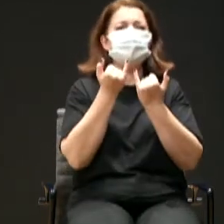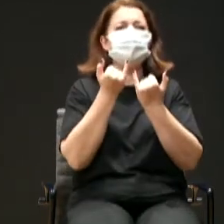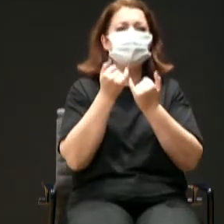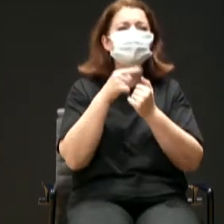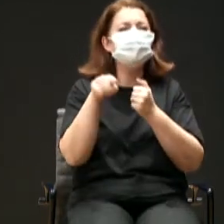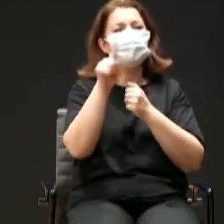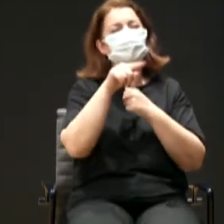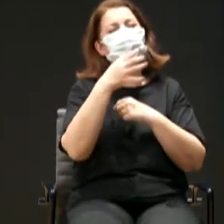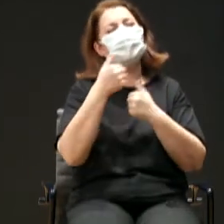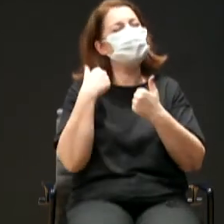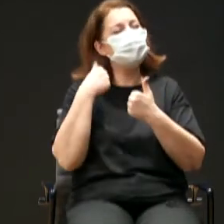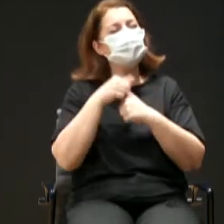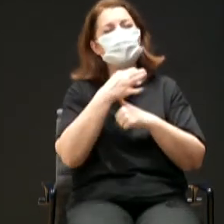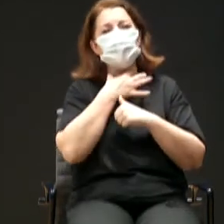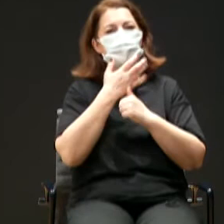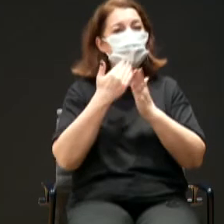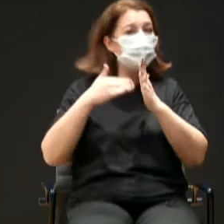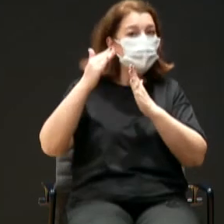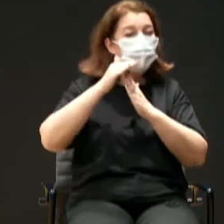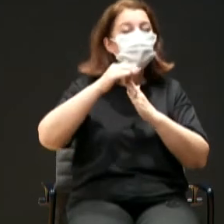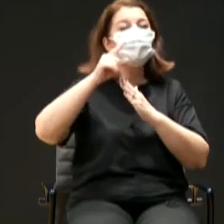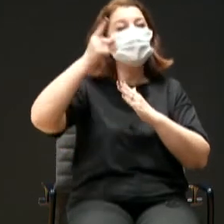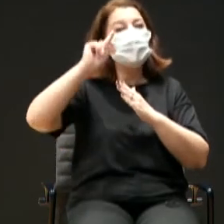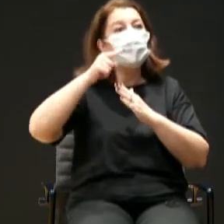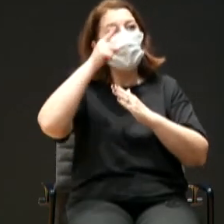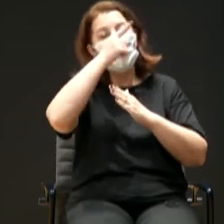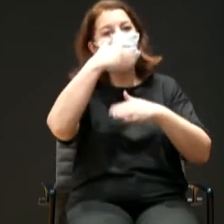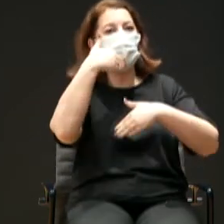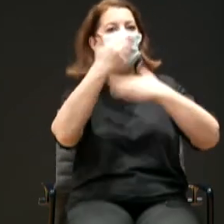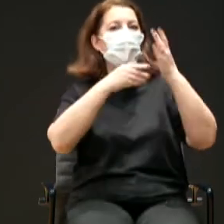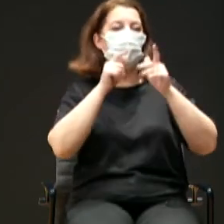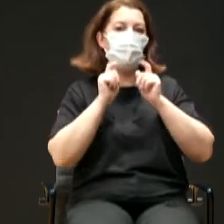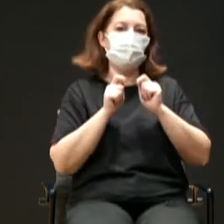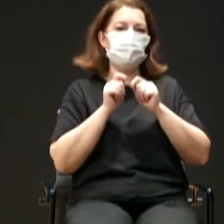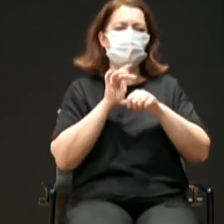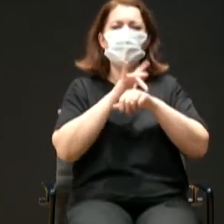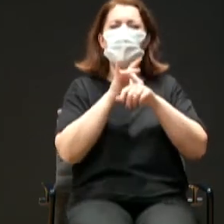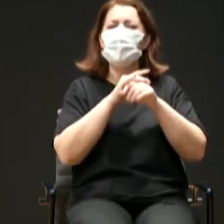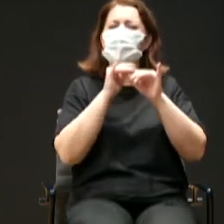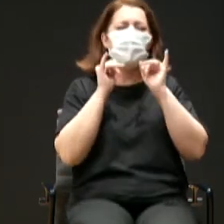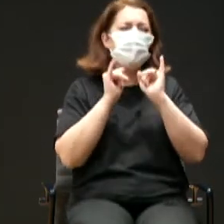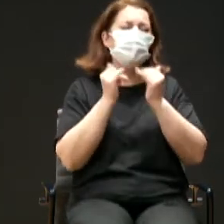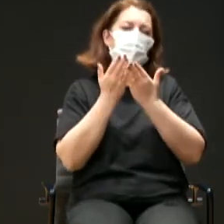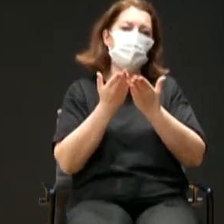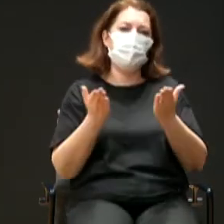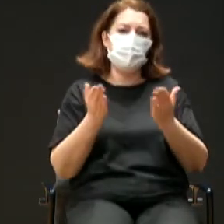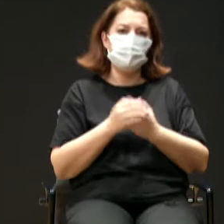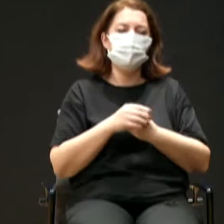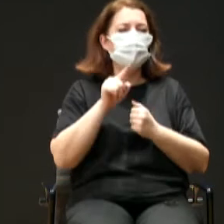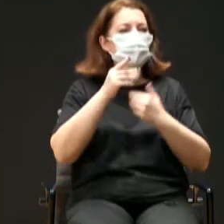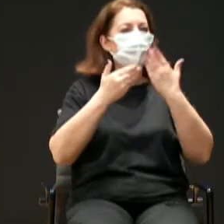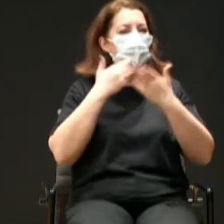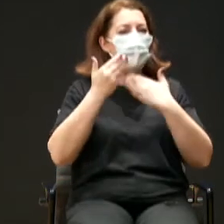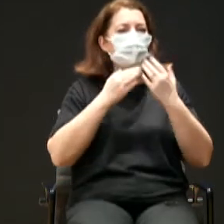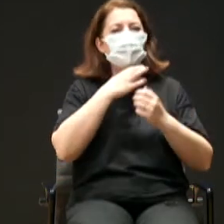rica ediyorum. Üst yöneticilerinize anlatın bunları. Ülke berbat durumda. Bunu anlatın ya.